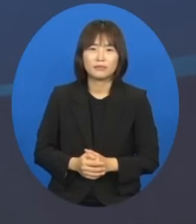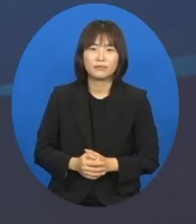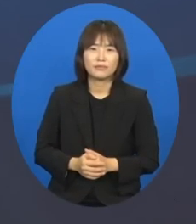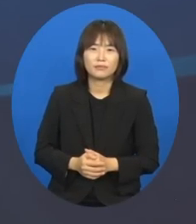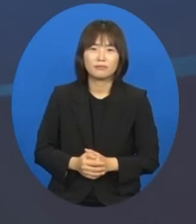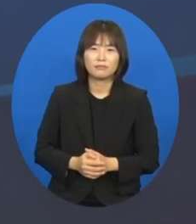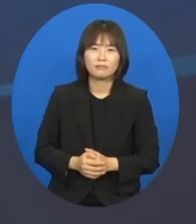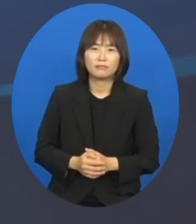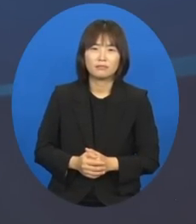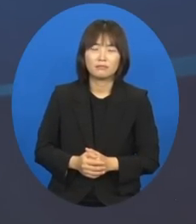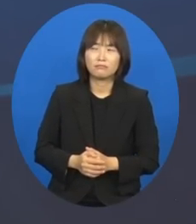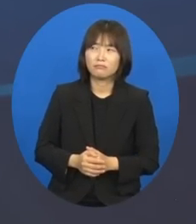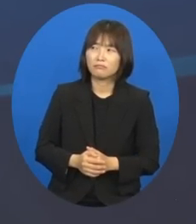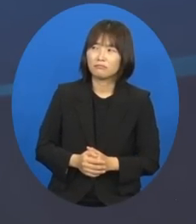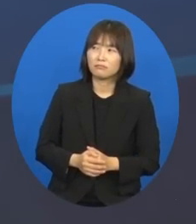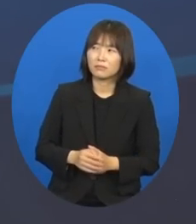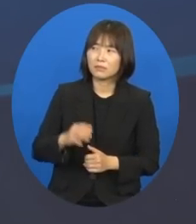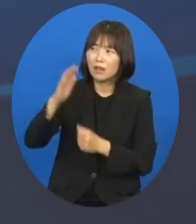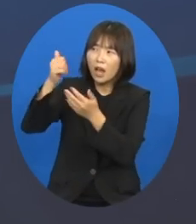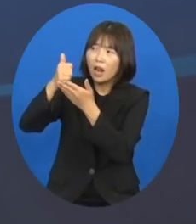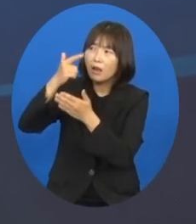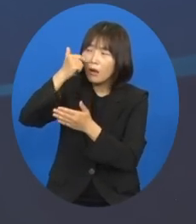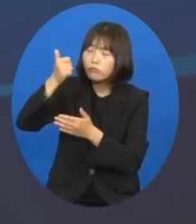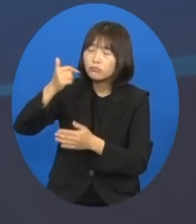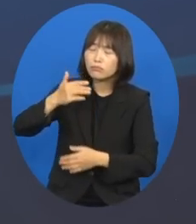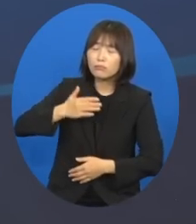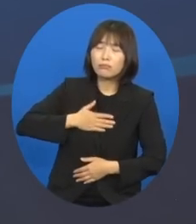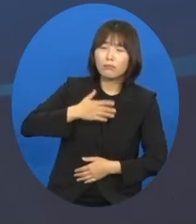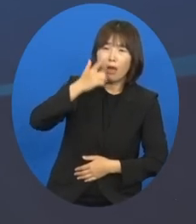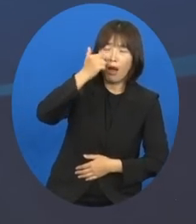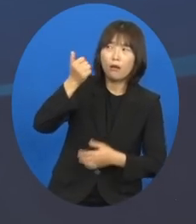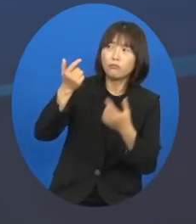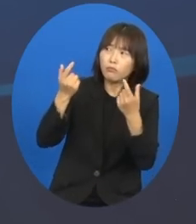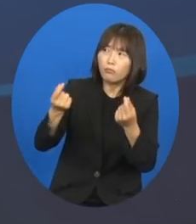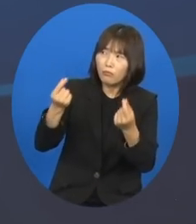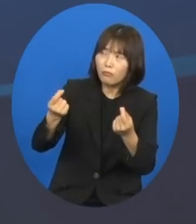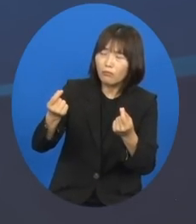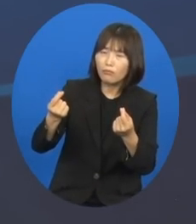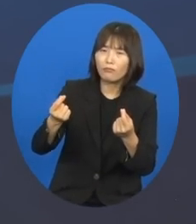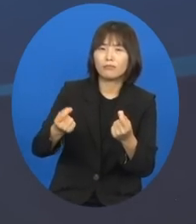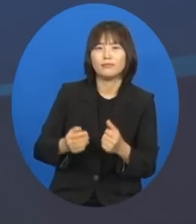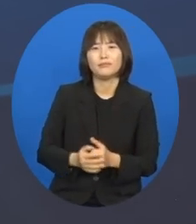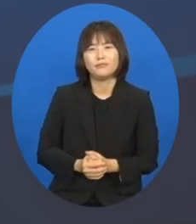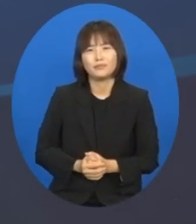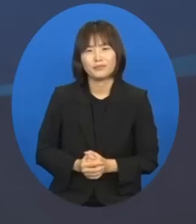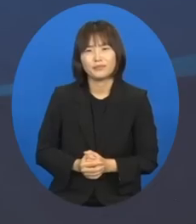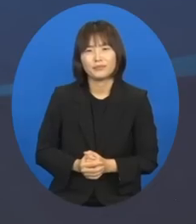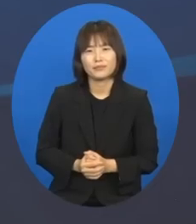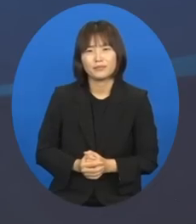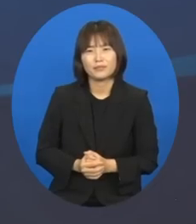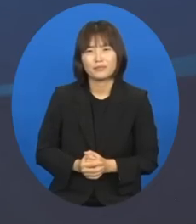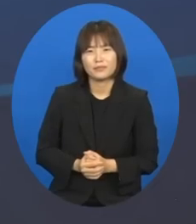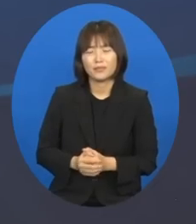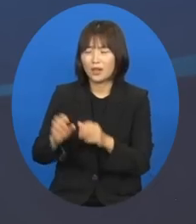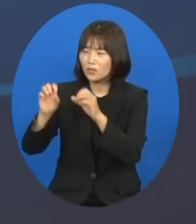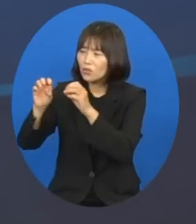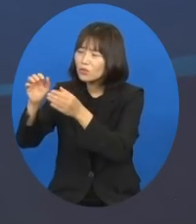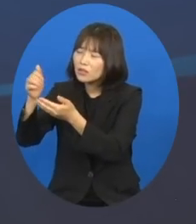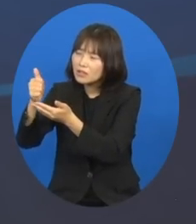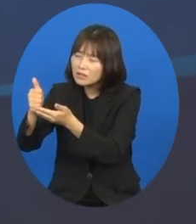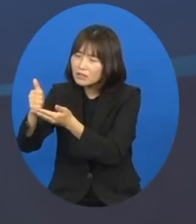그 아버지면 내 아버지인데 어 그 아버지는 내 아버지인데 왜 저 전도사님은